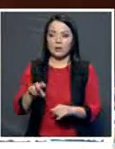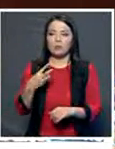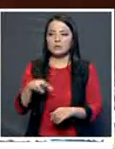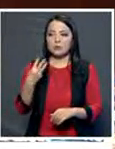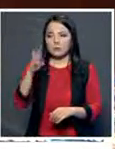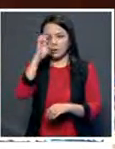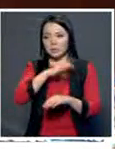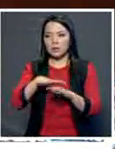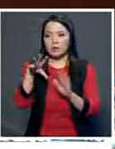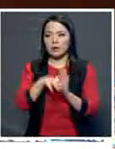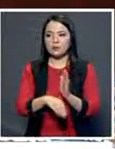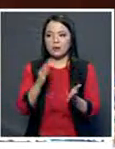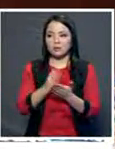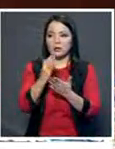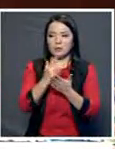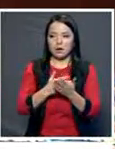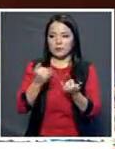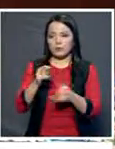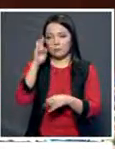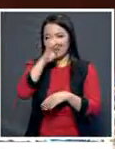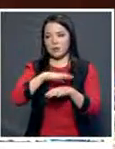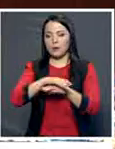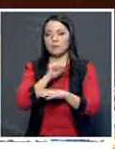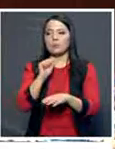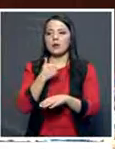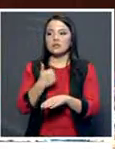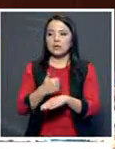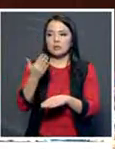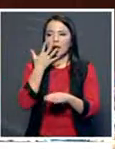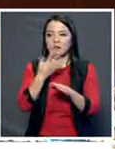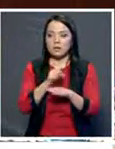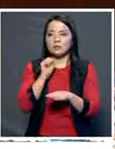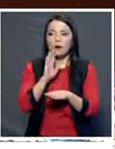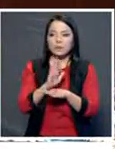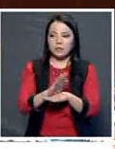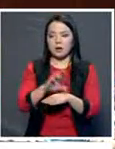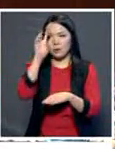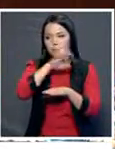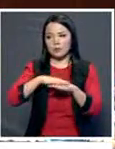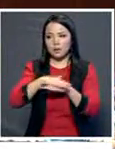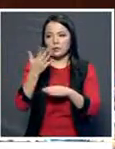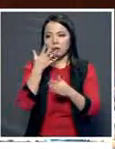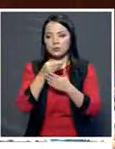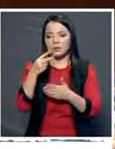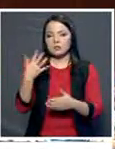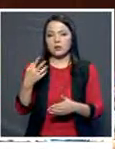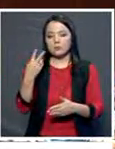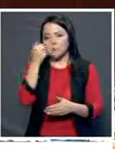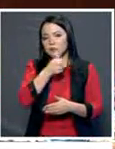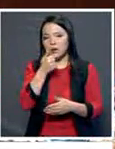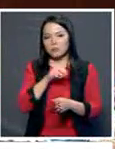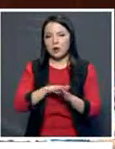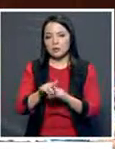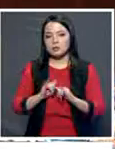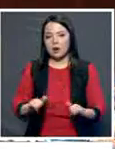елдің қатарына кіру. Мемлекет басшысының тапсырмасы бойынша үкімет еліміздің 2025 жылға дейінгі